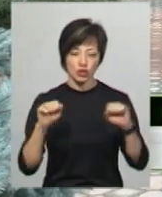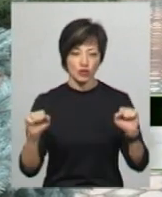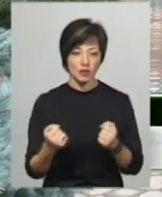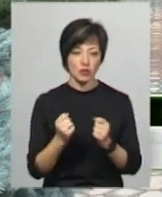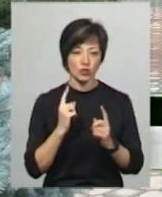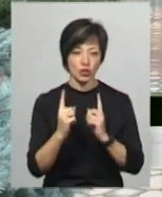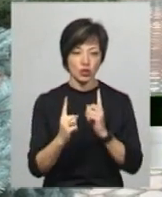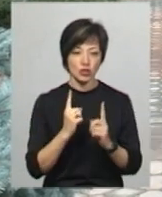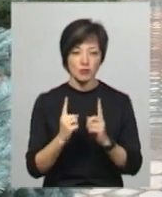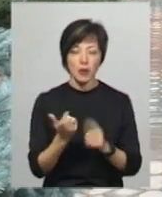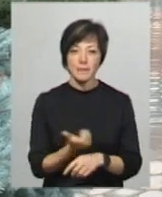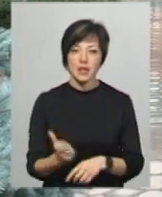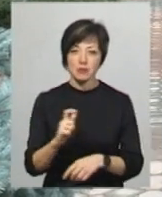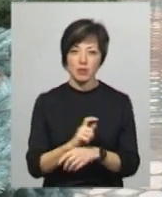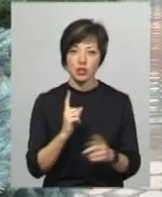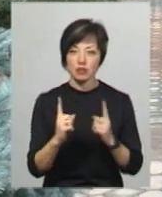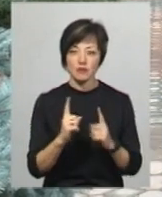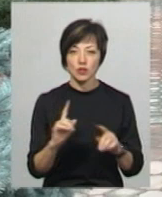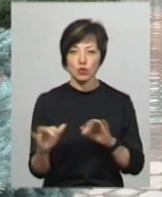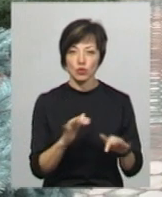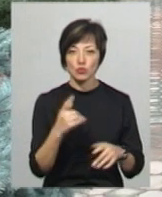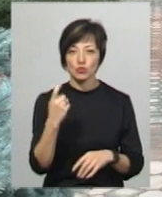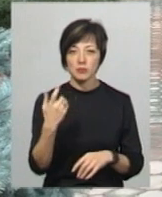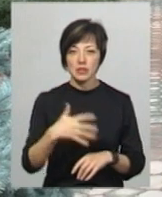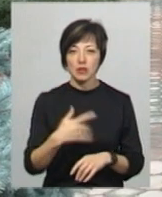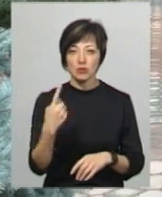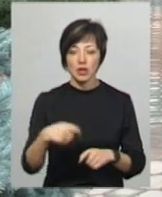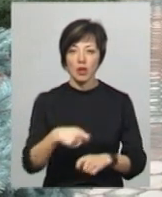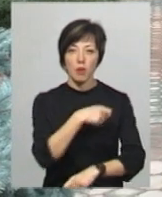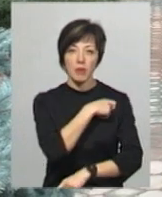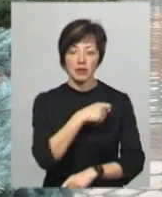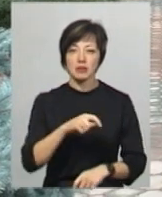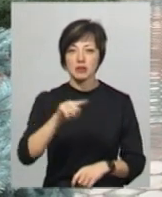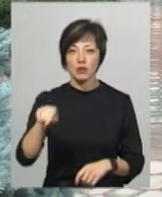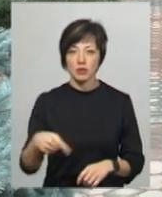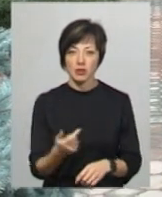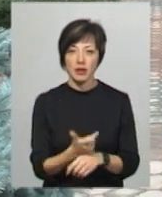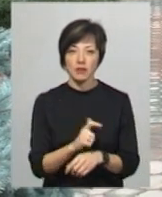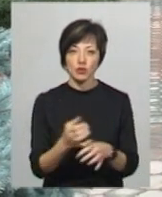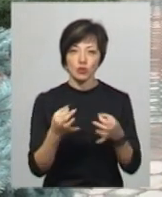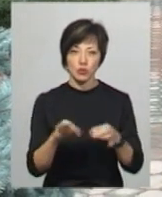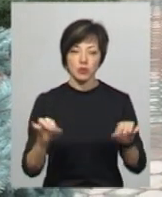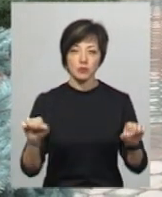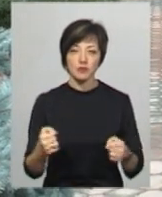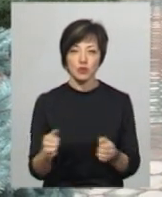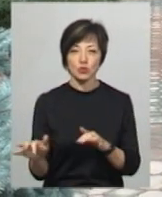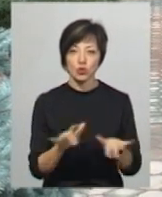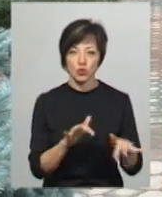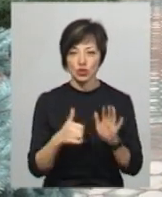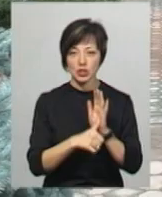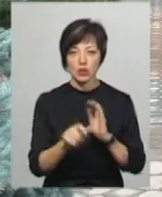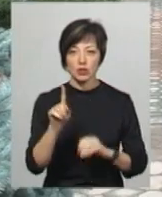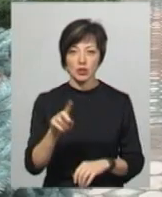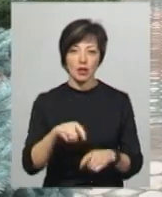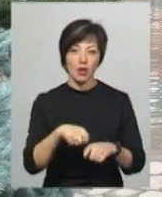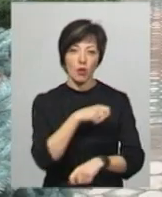автомобілістів. Максимальна швидкість руху, яка була зафіксована, це 151 км за годину, що становить перевищення допустимої швидкості руху на 61